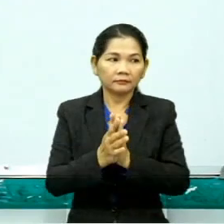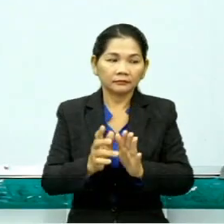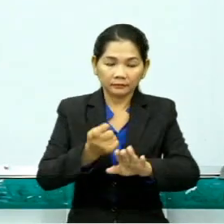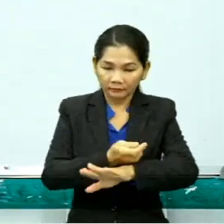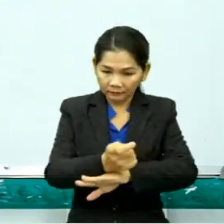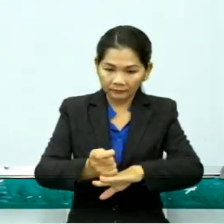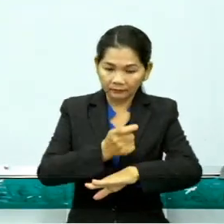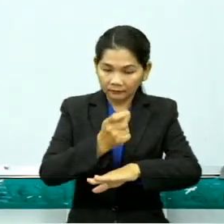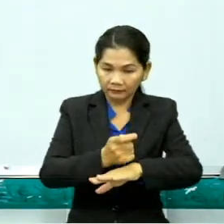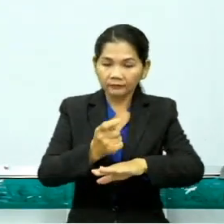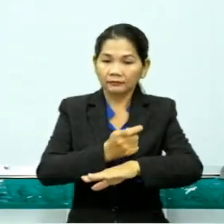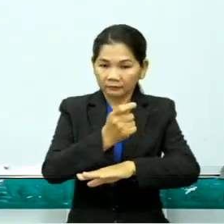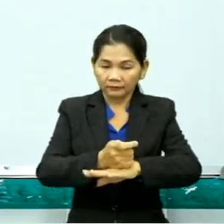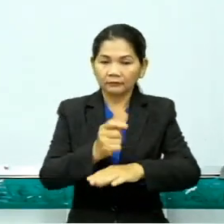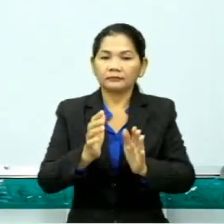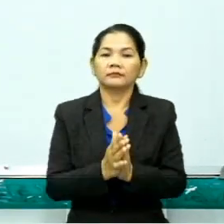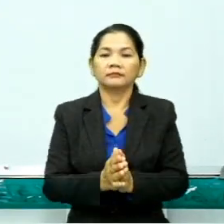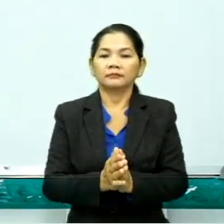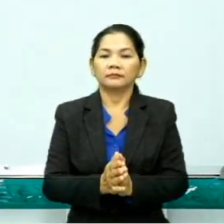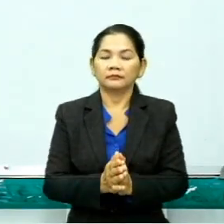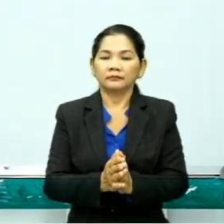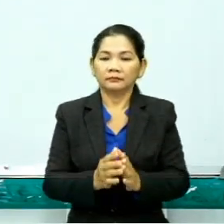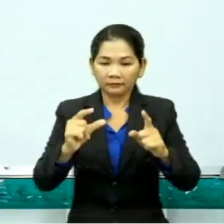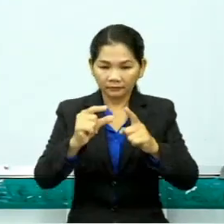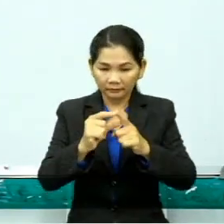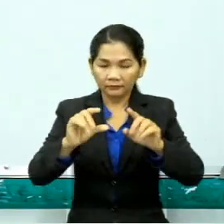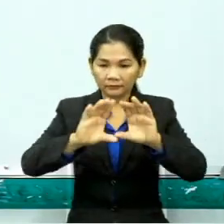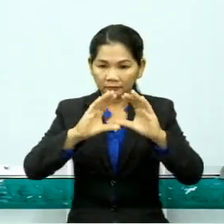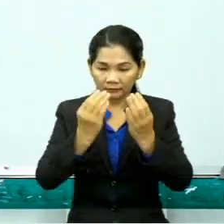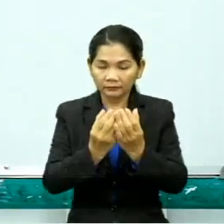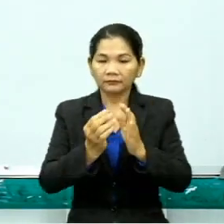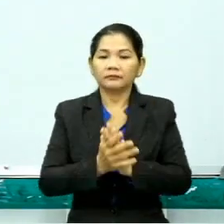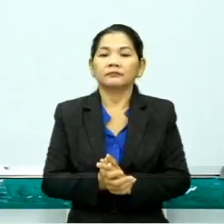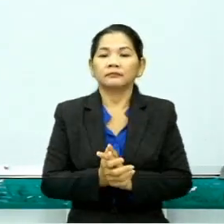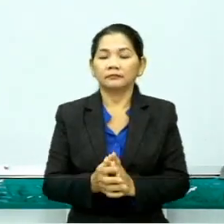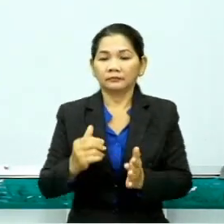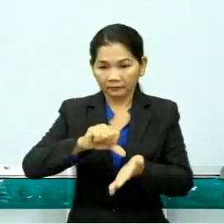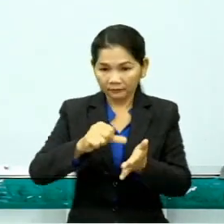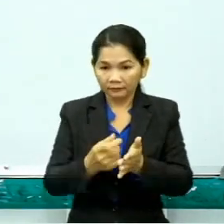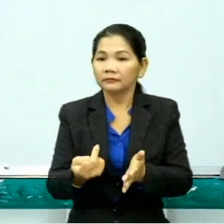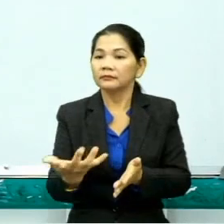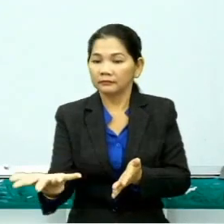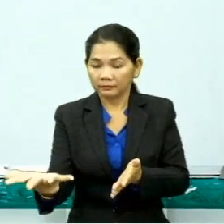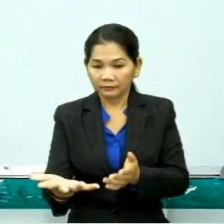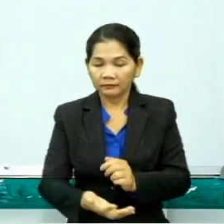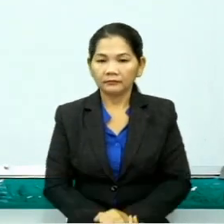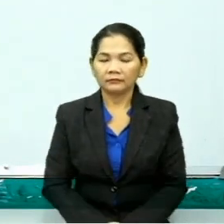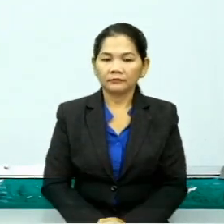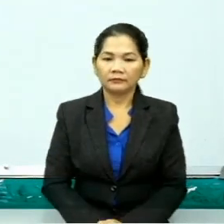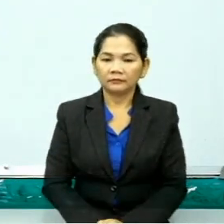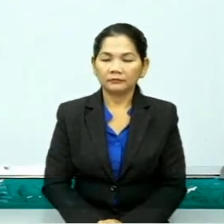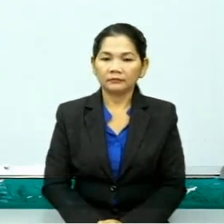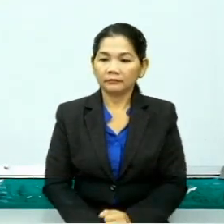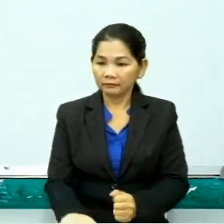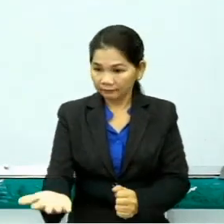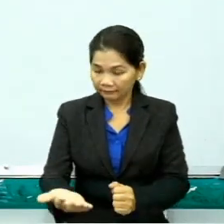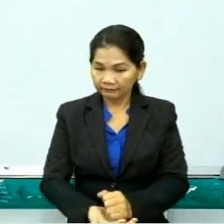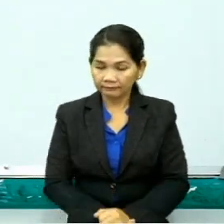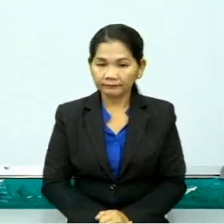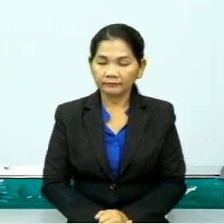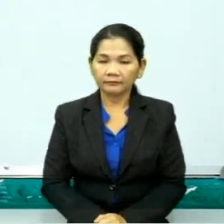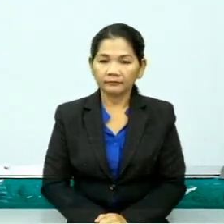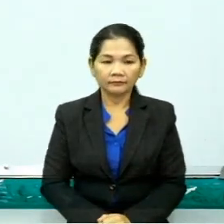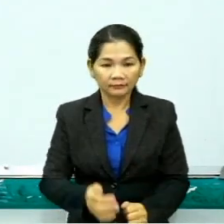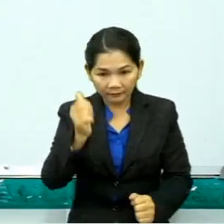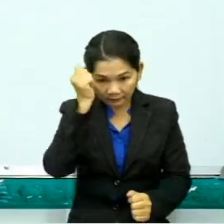tiền cha ta bị rốn cha thân bị chia với hai miền này thả đốt mặt đất cha ta mất